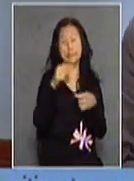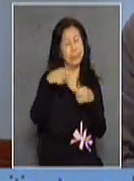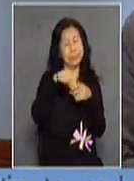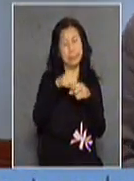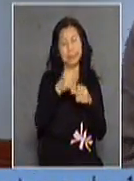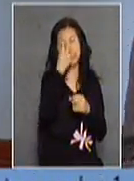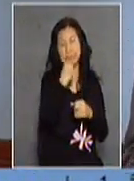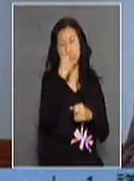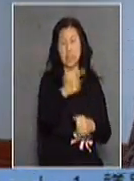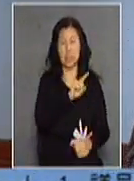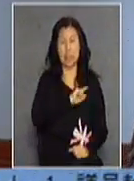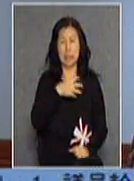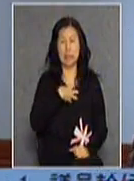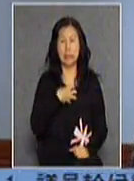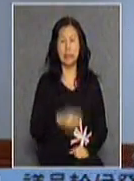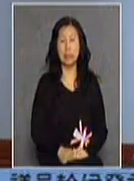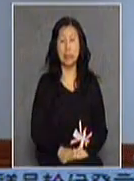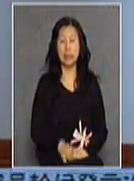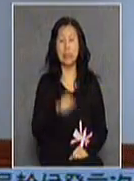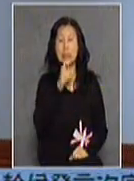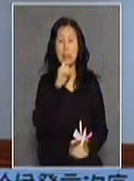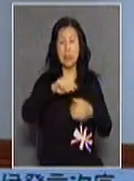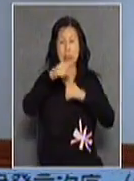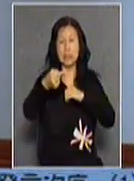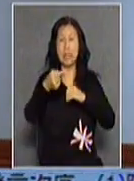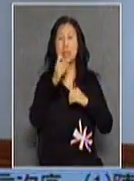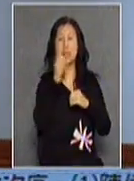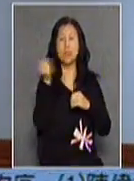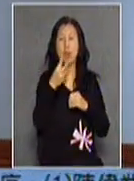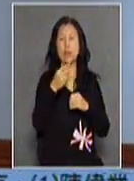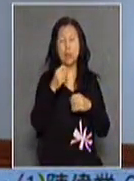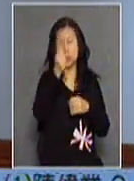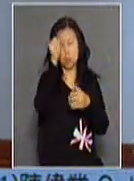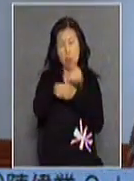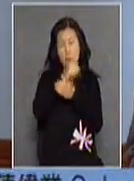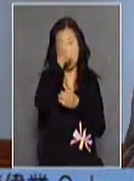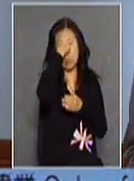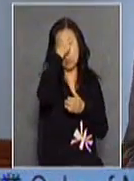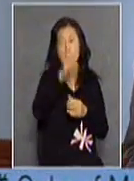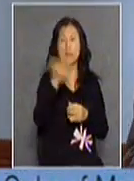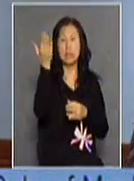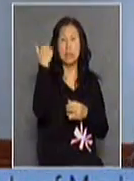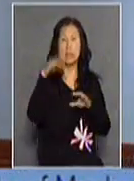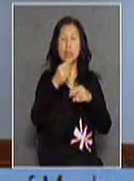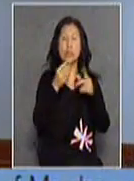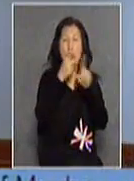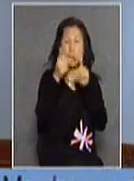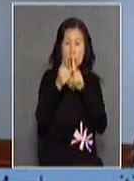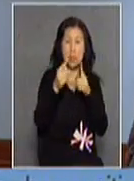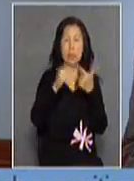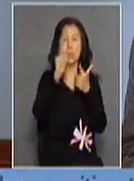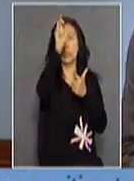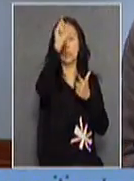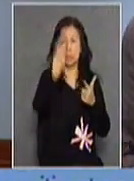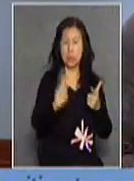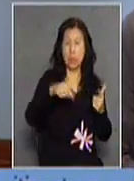所以我自己覺得呢一個只不過係另一個嘅大白象。我哋出現過嘅屯門呢、這個天水圍